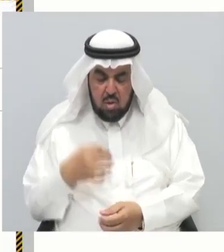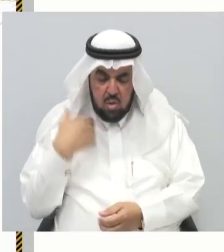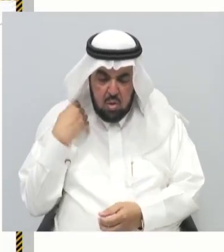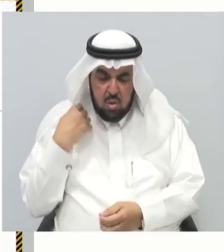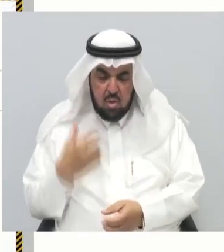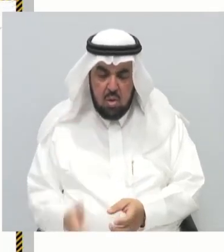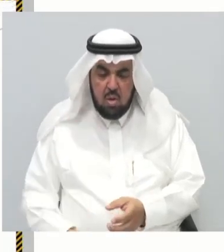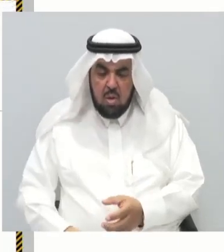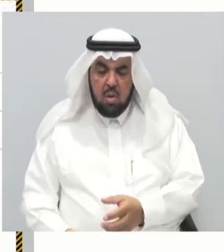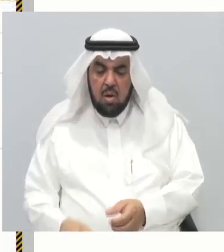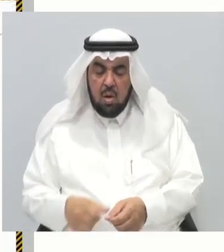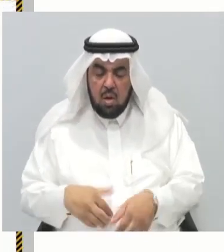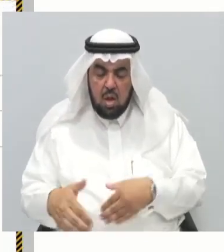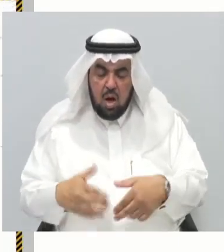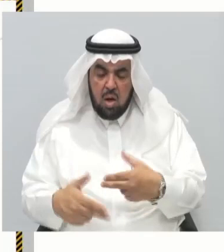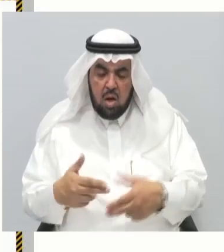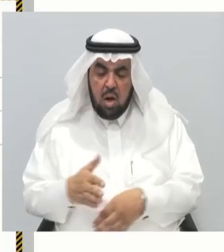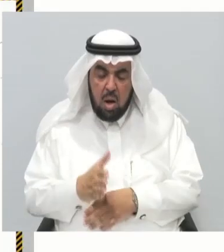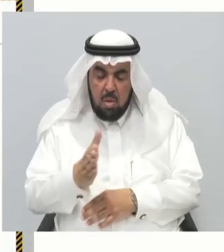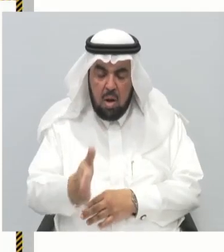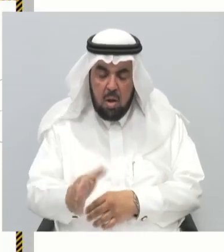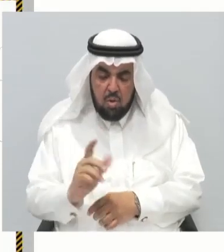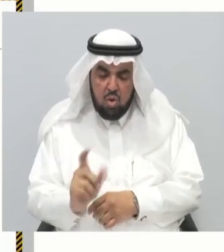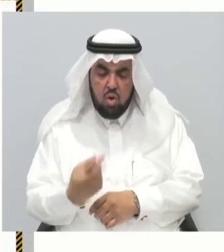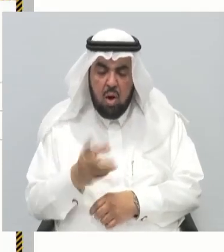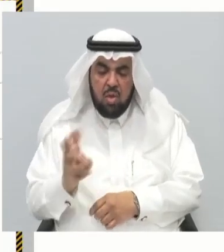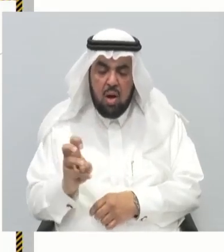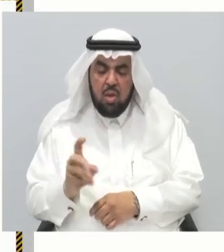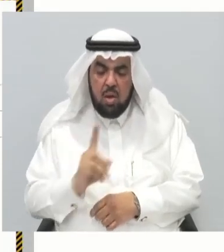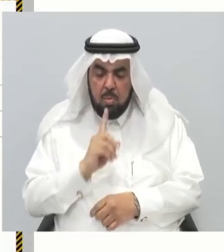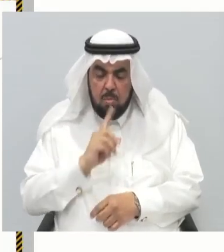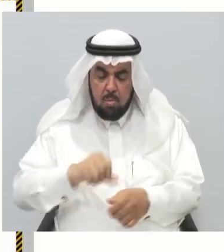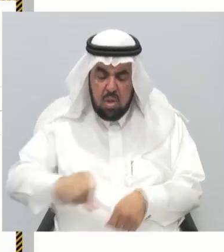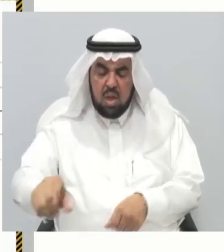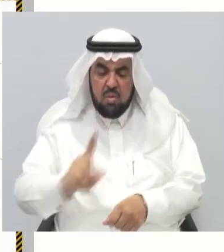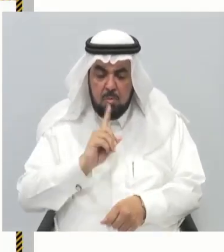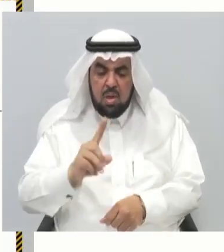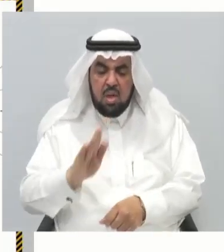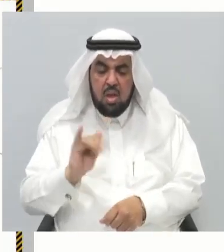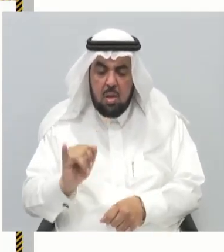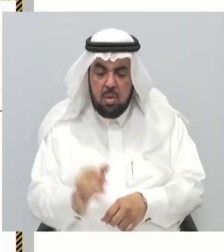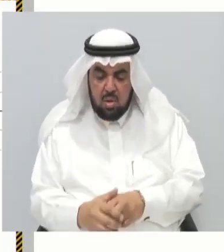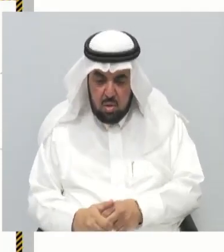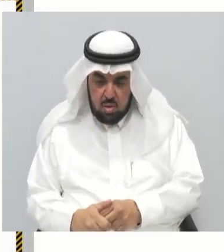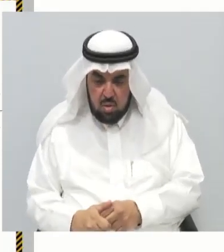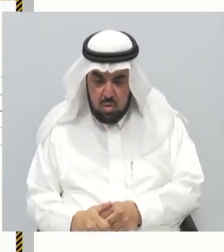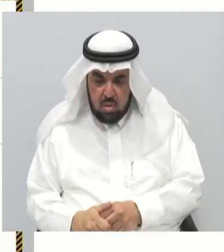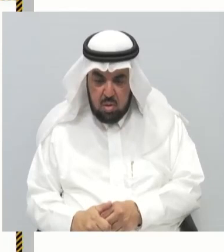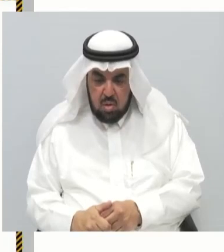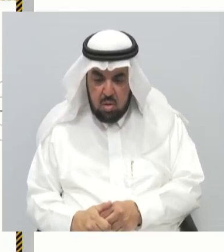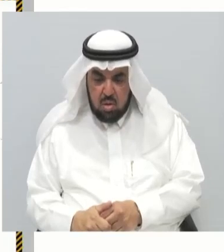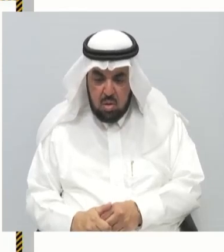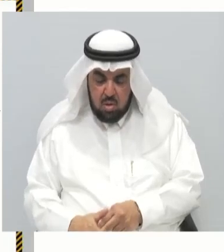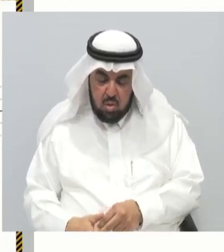يقوم بالتحرك بسرعه 30 لمسافه 100 سم طبعا لاحظوا